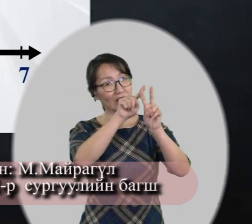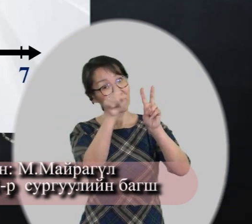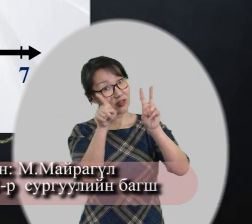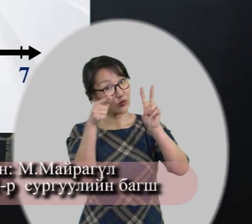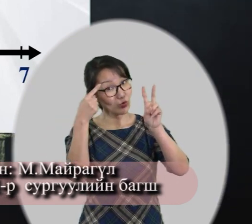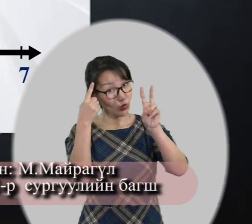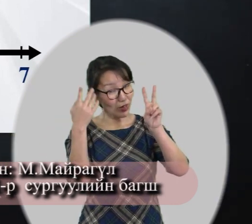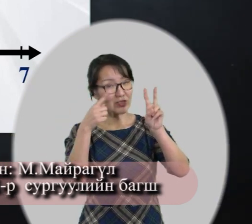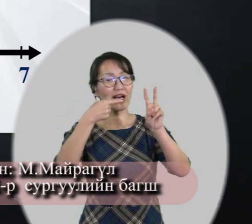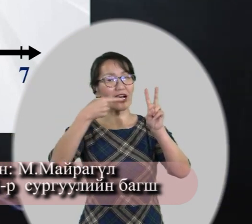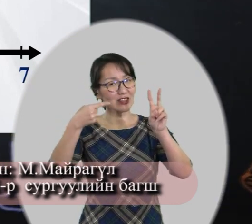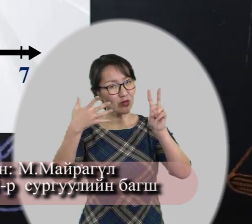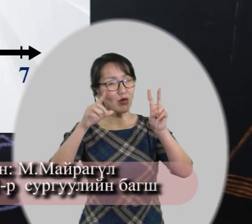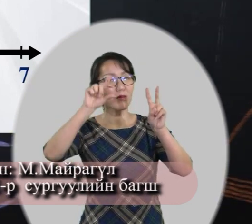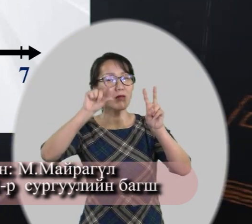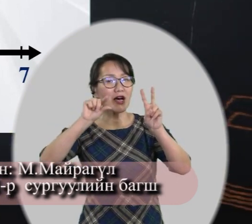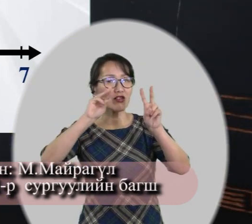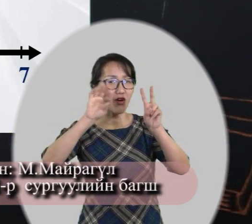Қай санға қарай барды?